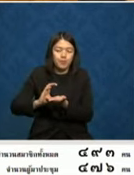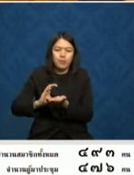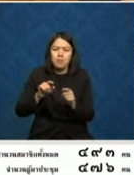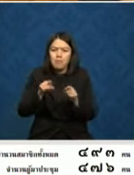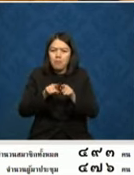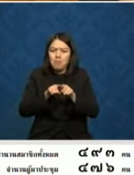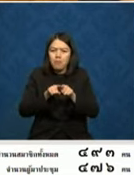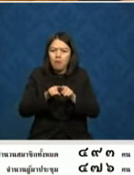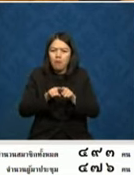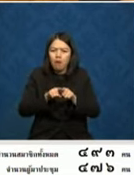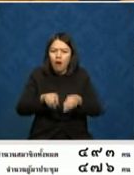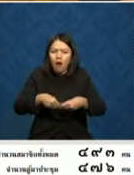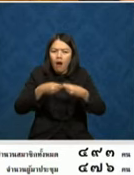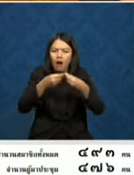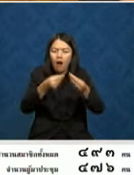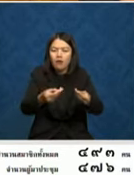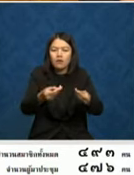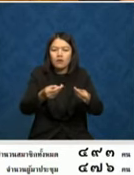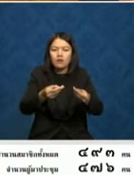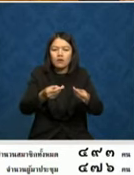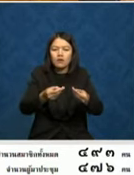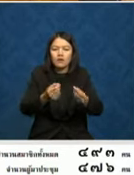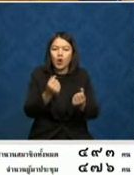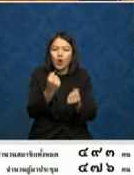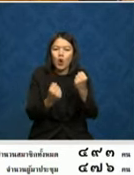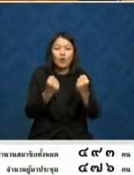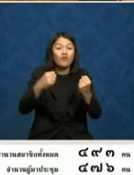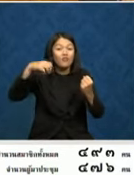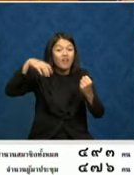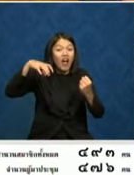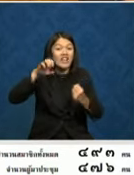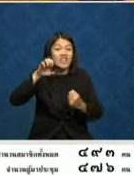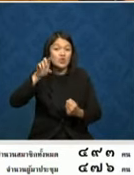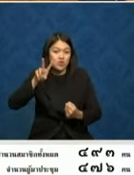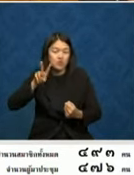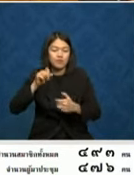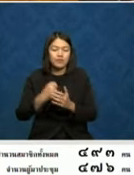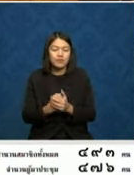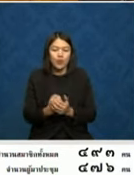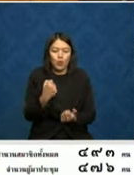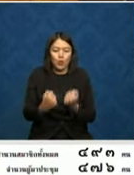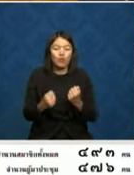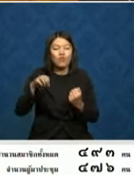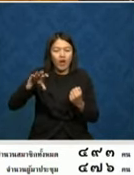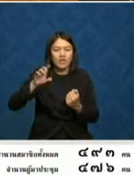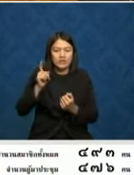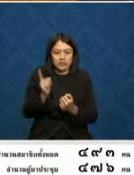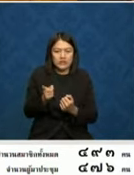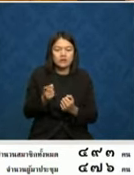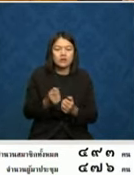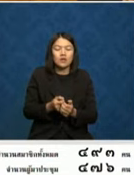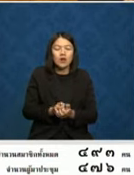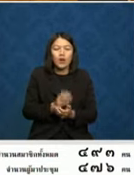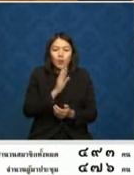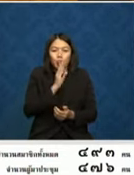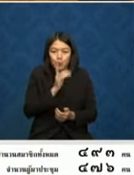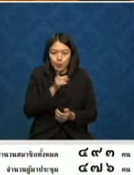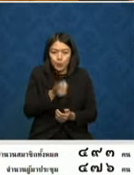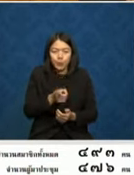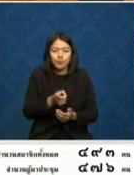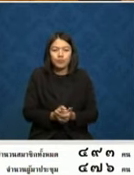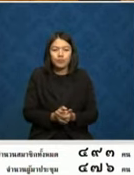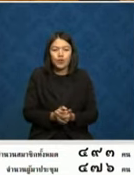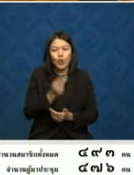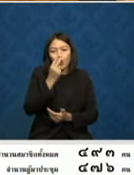ณะของการไปอุดหนุนในเรื่องของรถ EV รถไฟฟ้านะครับซึ่งเป็นข้อเท็จจริงครับแล้วก็ต้องเรียนด้วยความเคารพว่าห